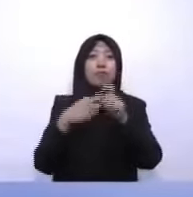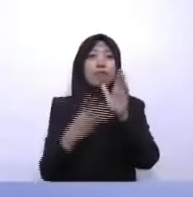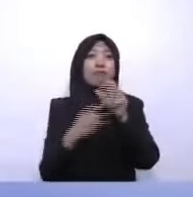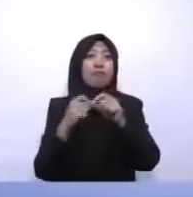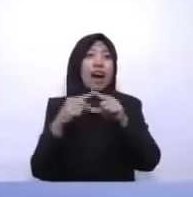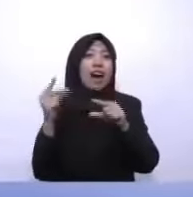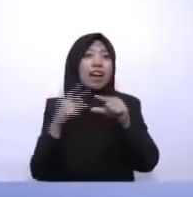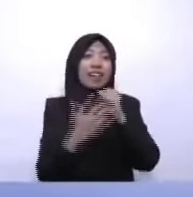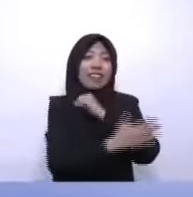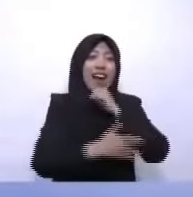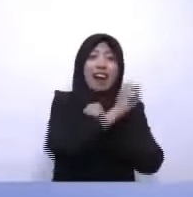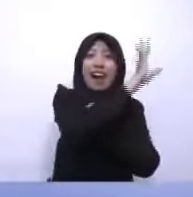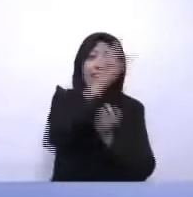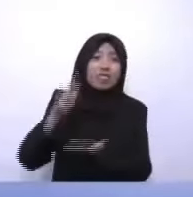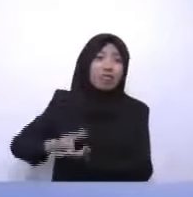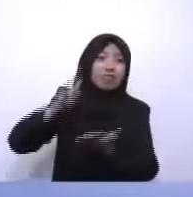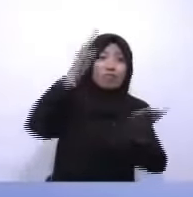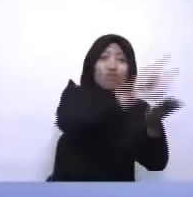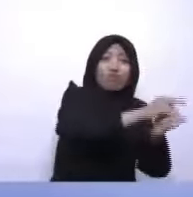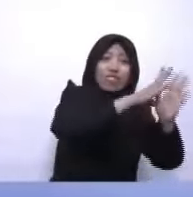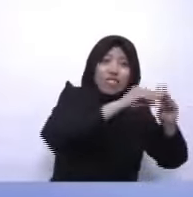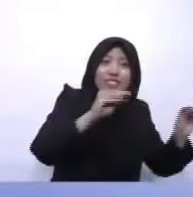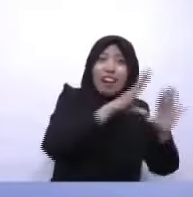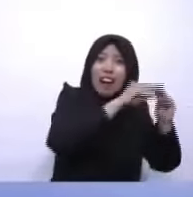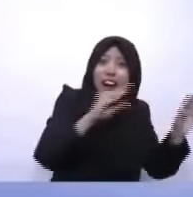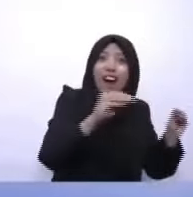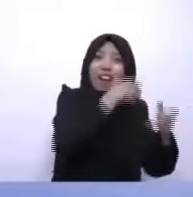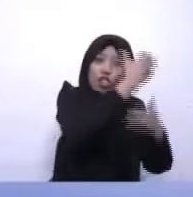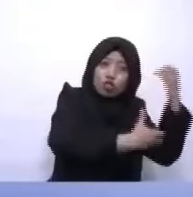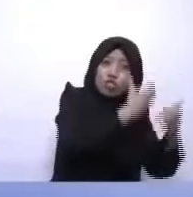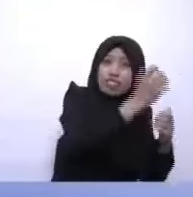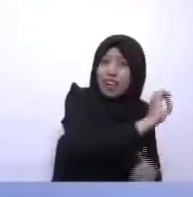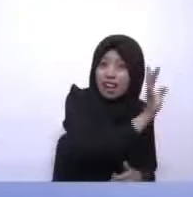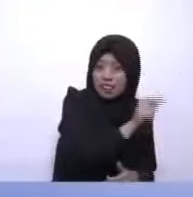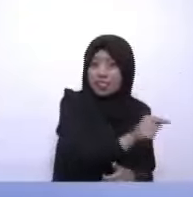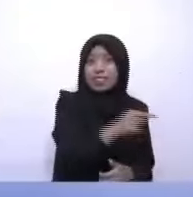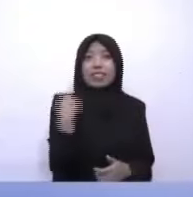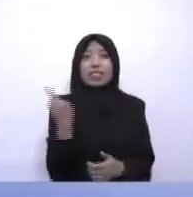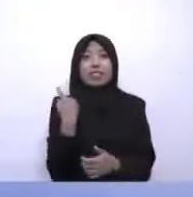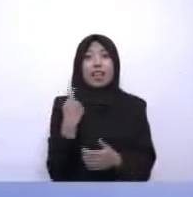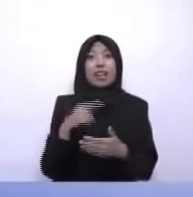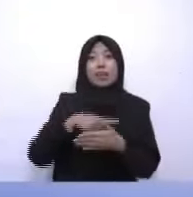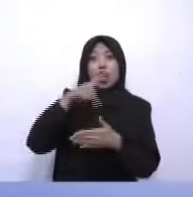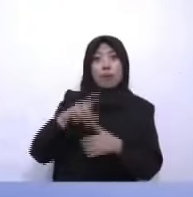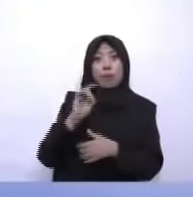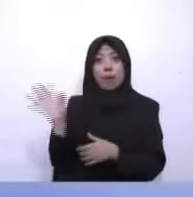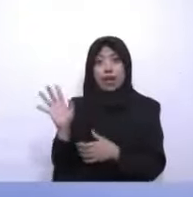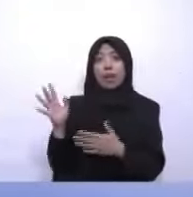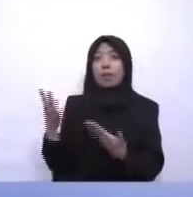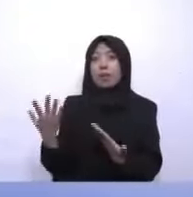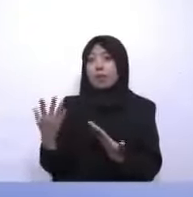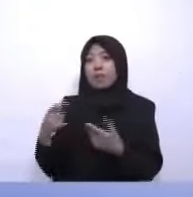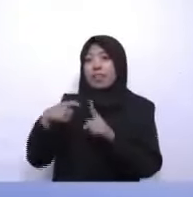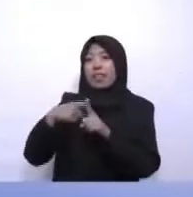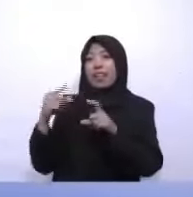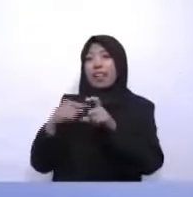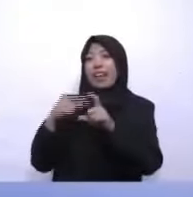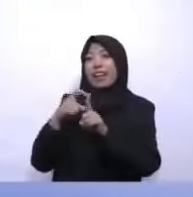bekerja dan mendapatkan nilai tambah yang besar. Dan yang ketiga adalah kita memberikan kredit asih rakyat di mana